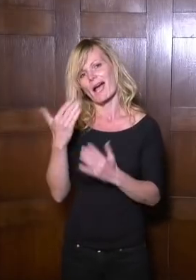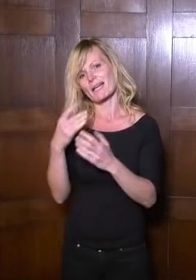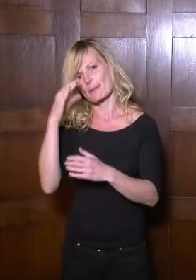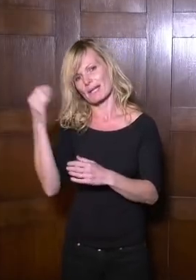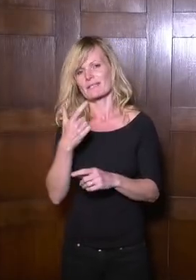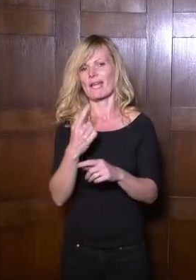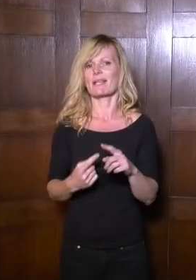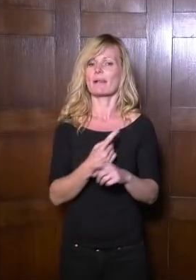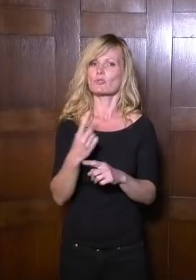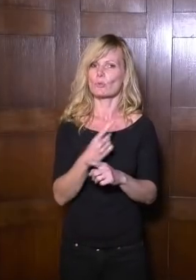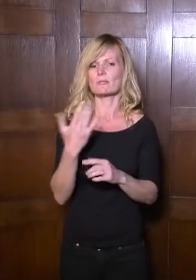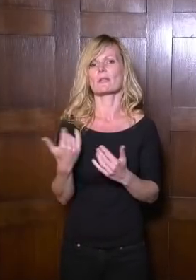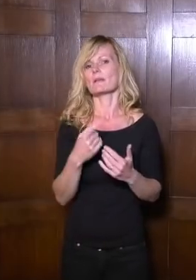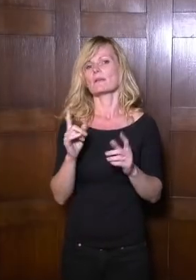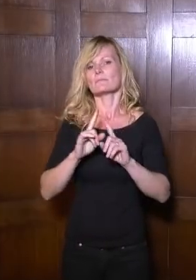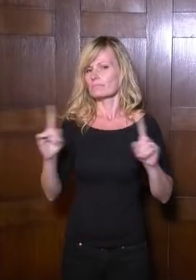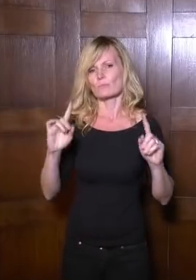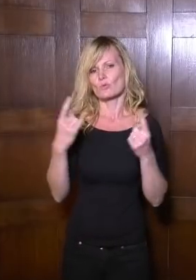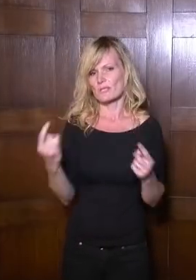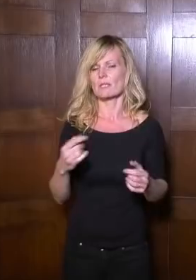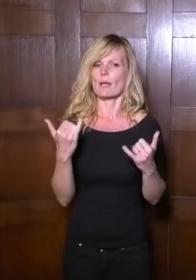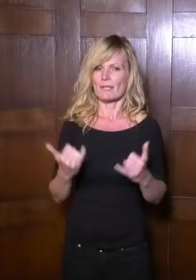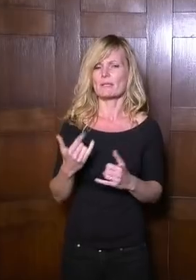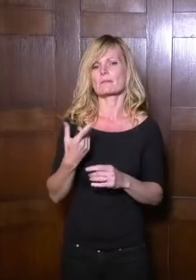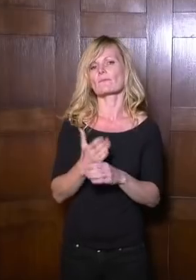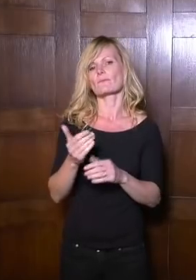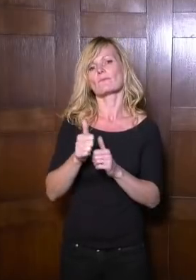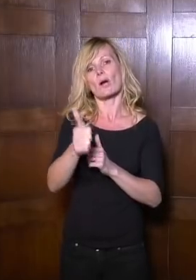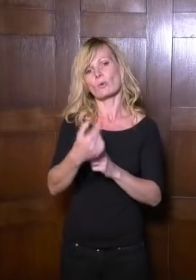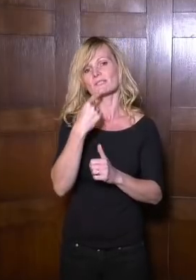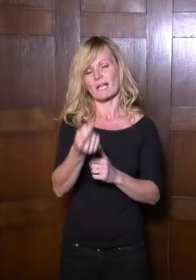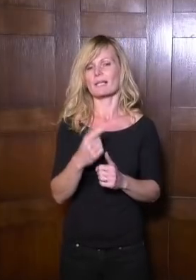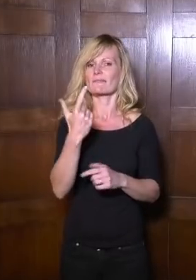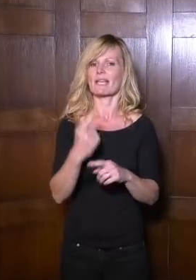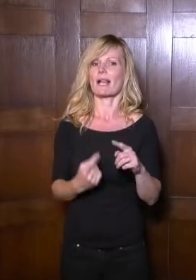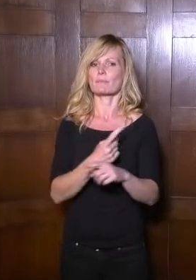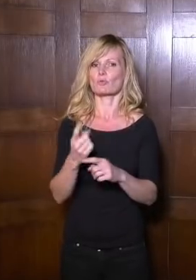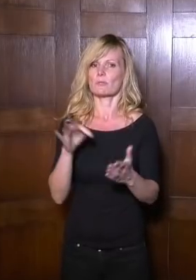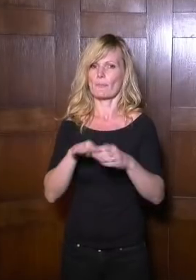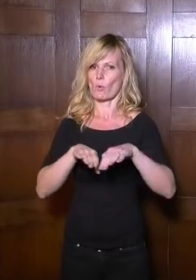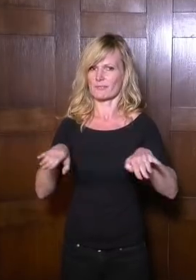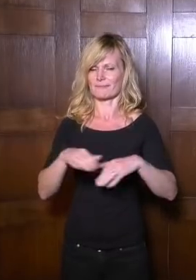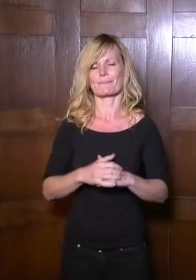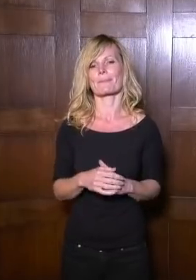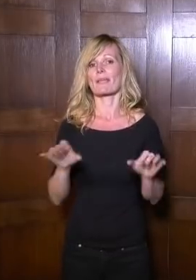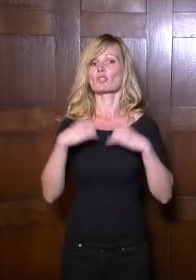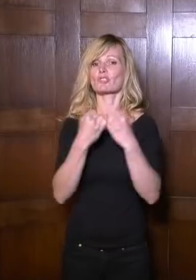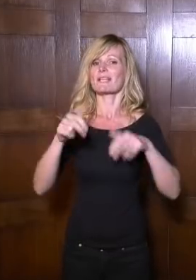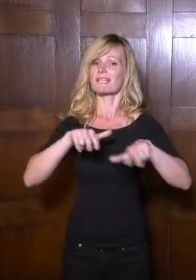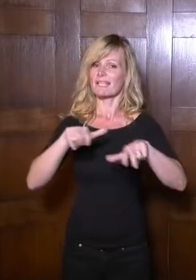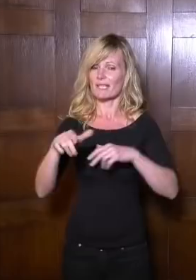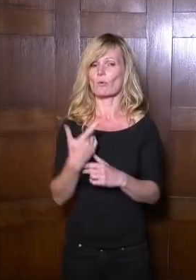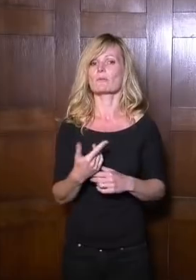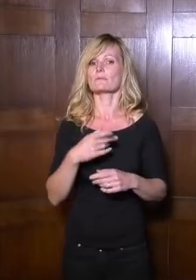Nach zweieinhalb Stunden, wir müssen nicht gleich auseinandergehen, nach zweieinhalb Stunden, das war angekündigt, machen wir an der Stelle einen Punkt. Die Staatsregierung, die Ministerien